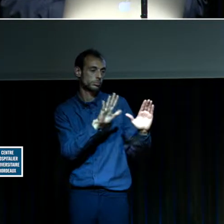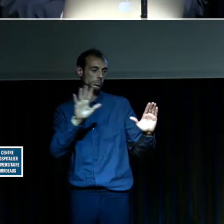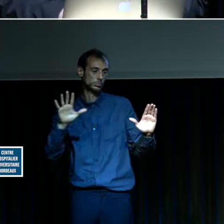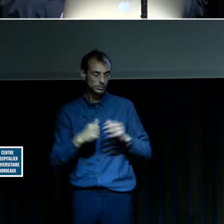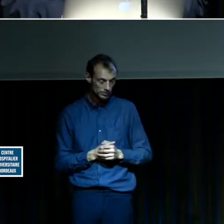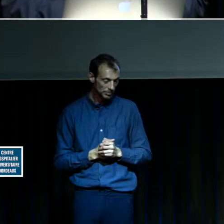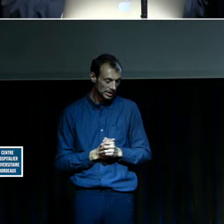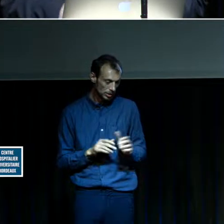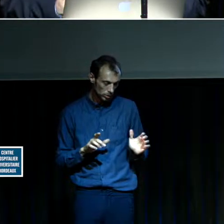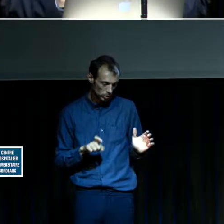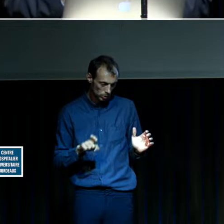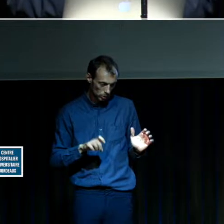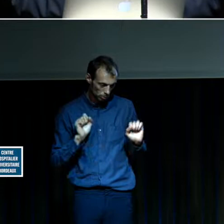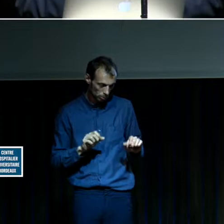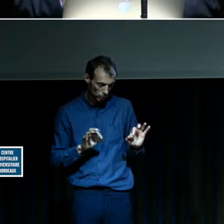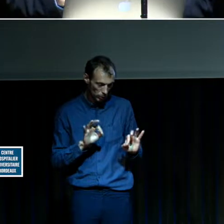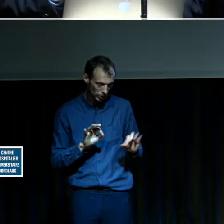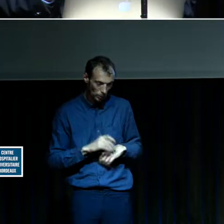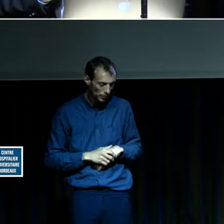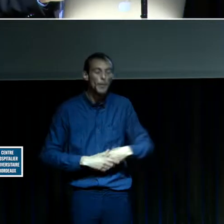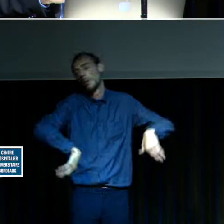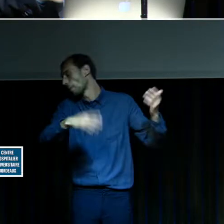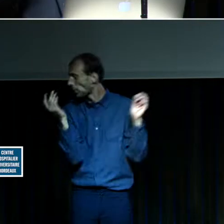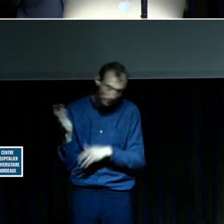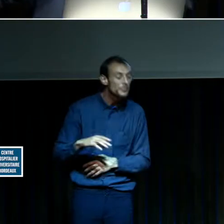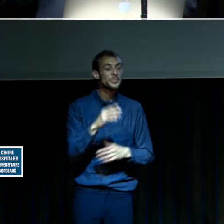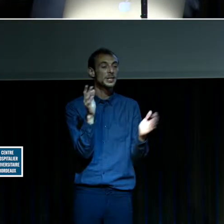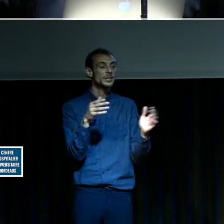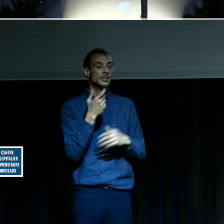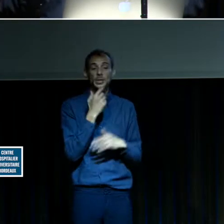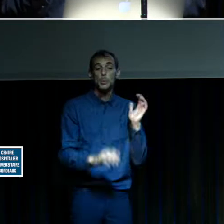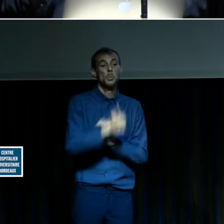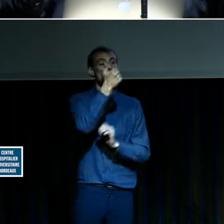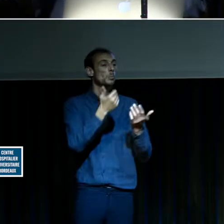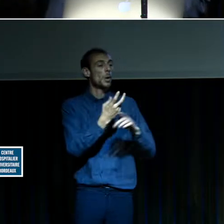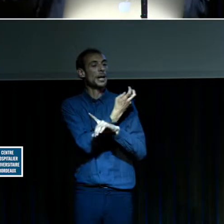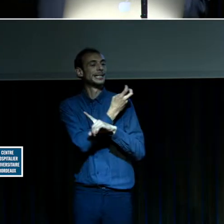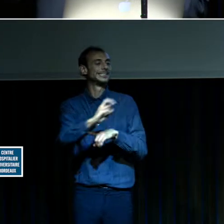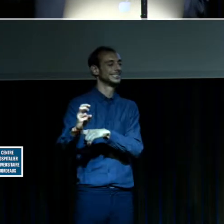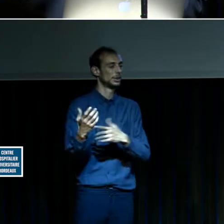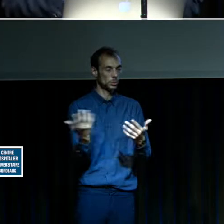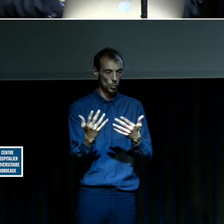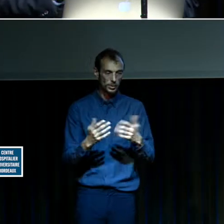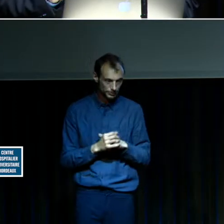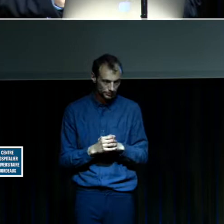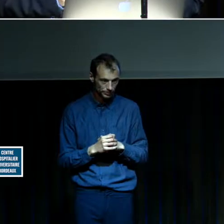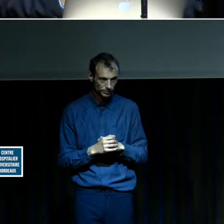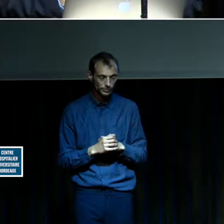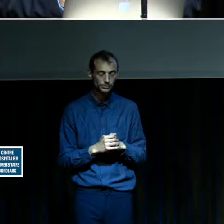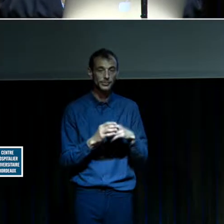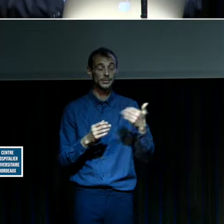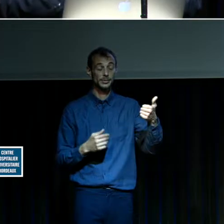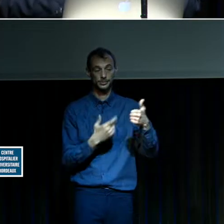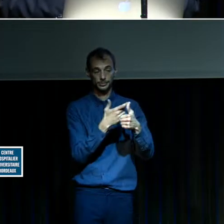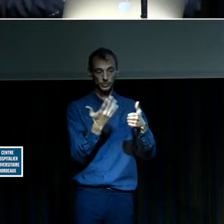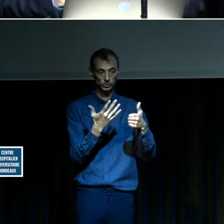Non, j'ai pas la souris. Donc, au global, le premier facteur de risque, ce qui favorise la survenue d'un accident vasculaire cérébral,